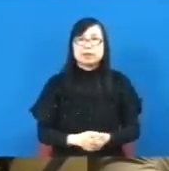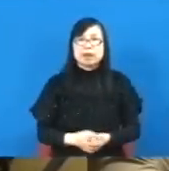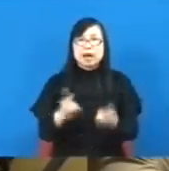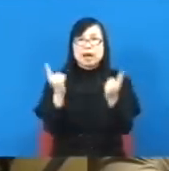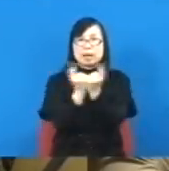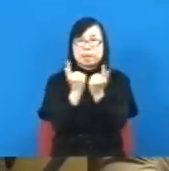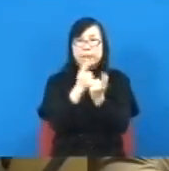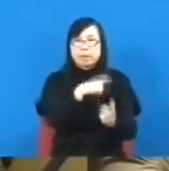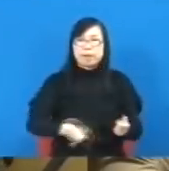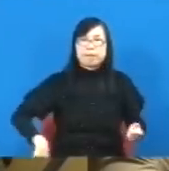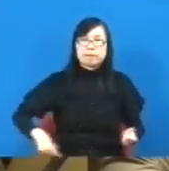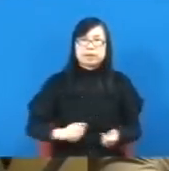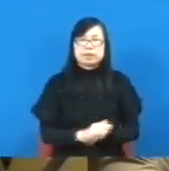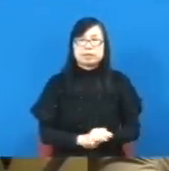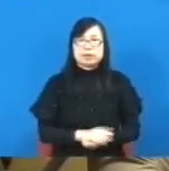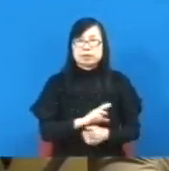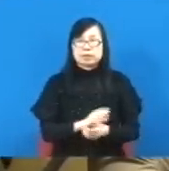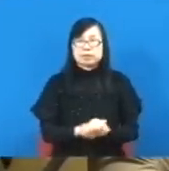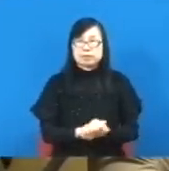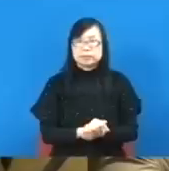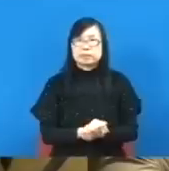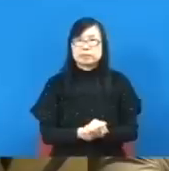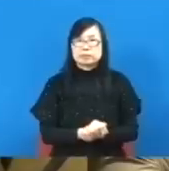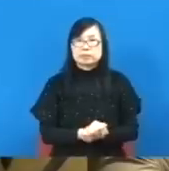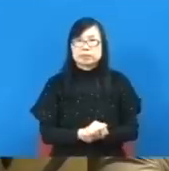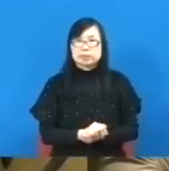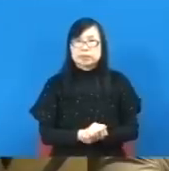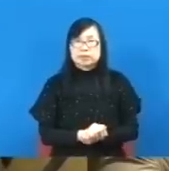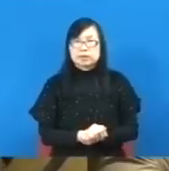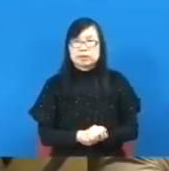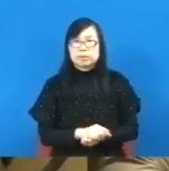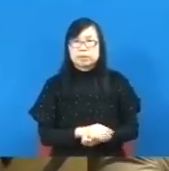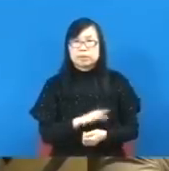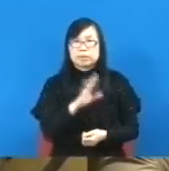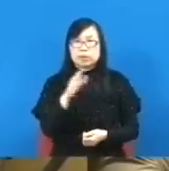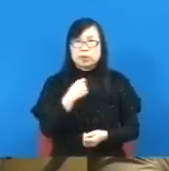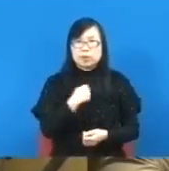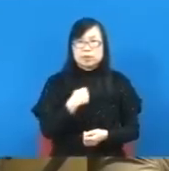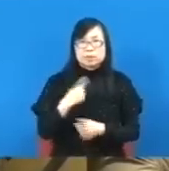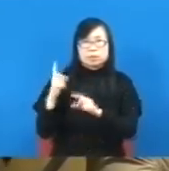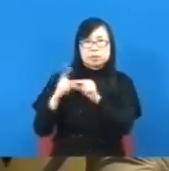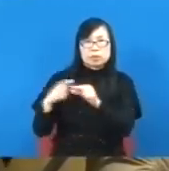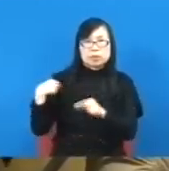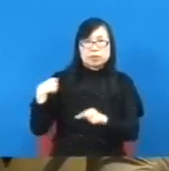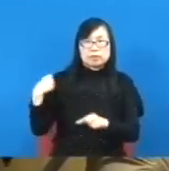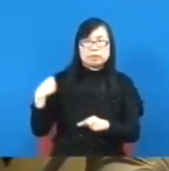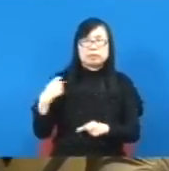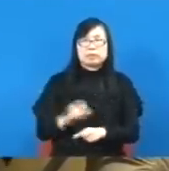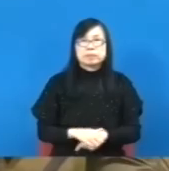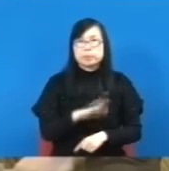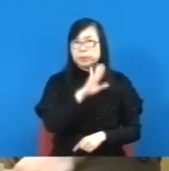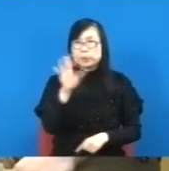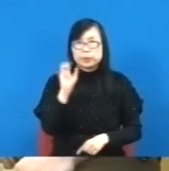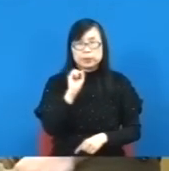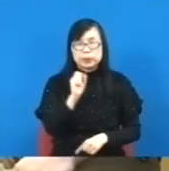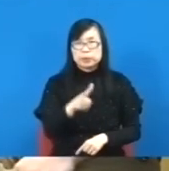北京啦，因為唔想老土嘛。 嗯。 係政府產生啲嘢，都唔會講啊！我是中國人啊！冇噶嘛， 所以覺得好奇